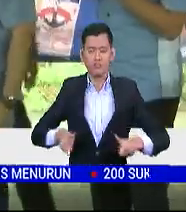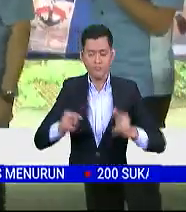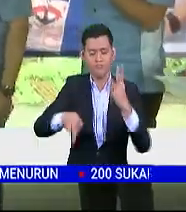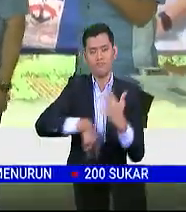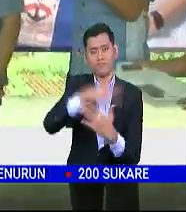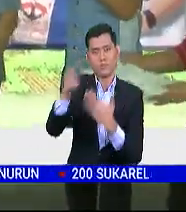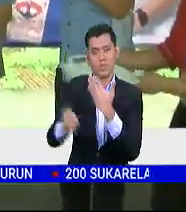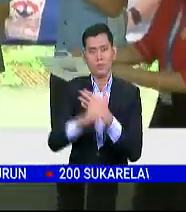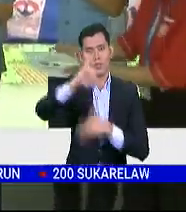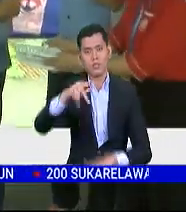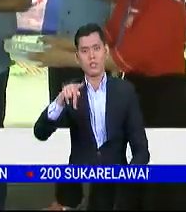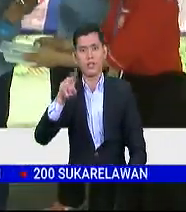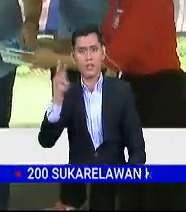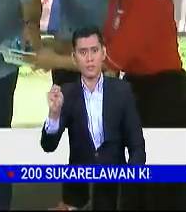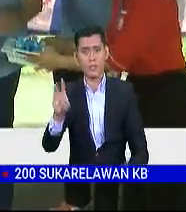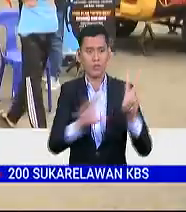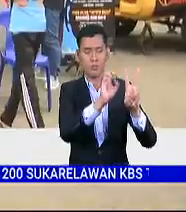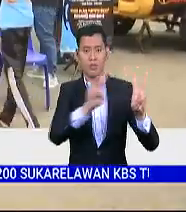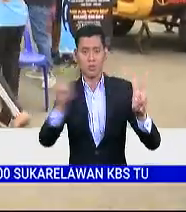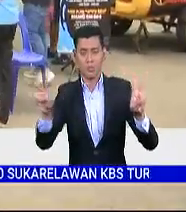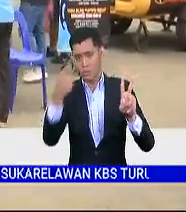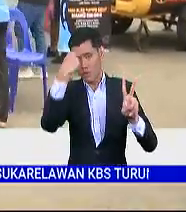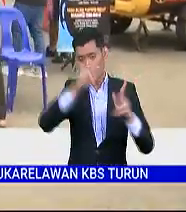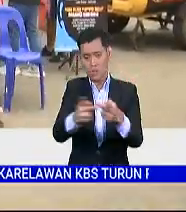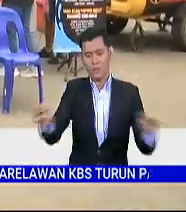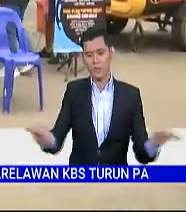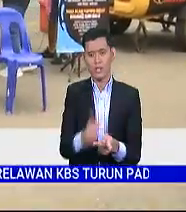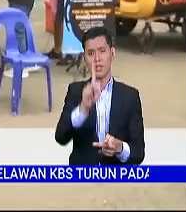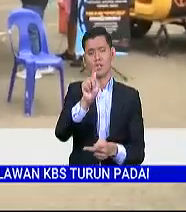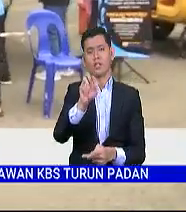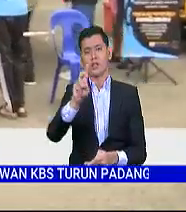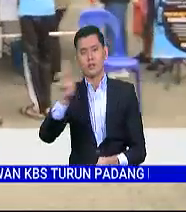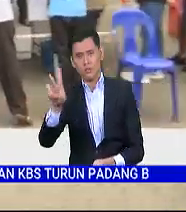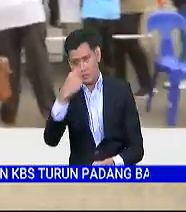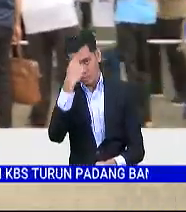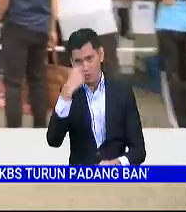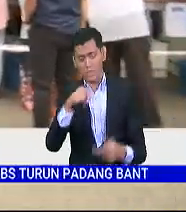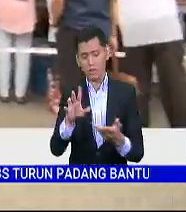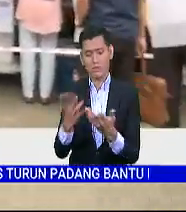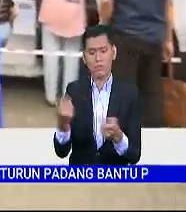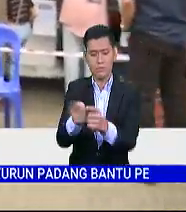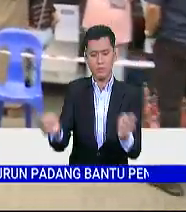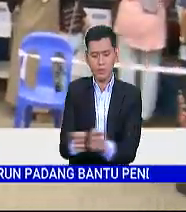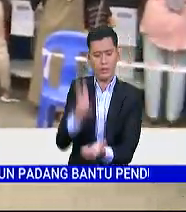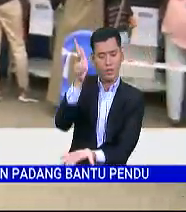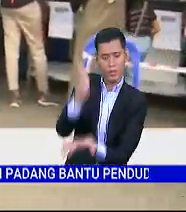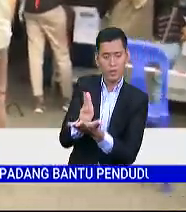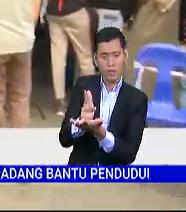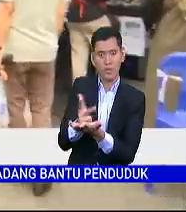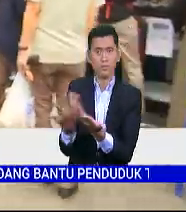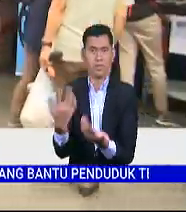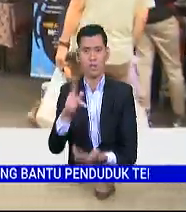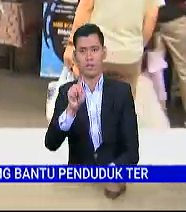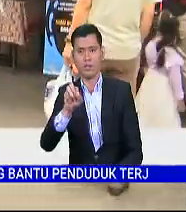Malaysia PJKM 2022 bagi kawasan Tawau di perkarangan letak kereta Pasaraya Bataras di